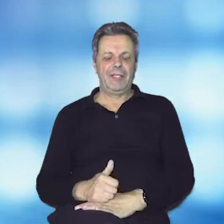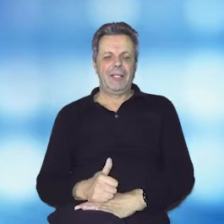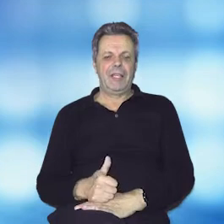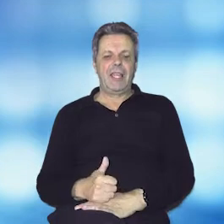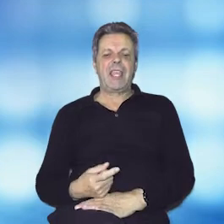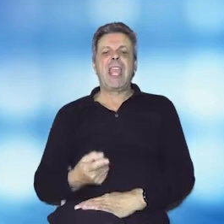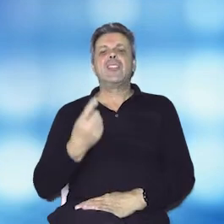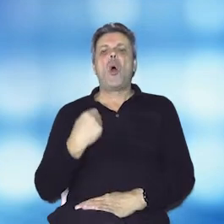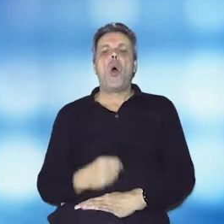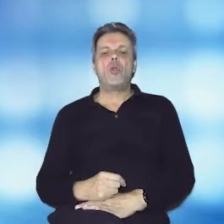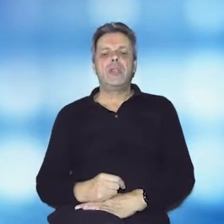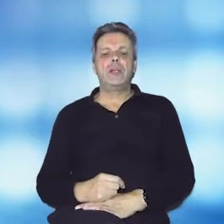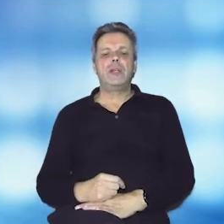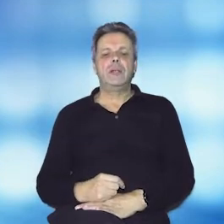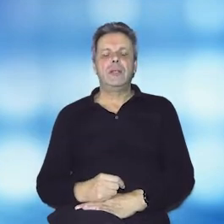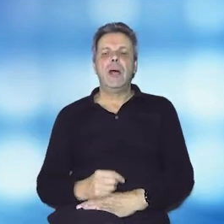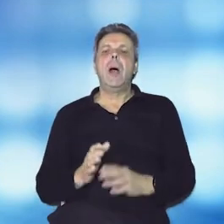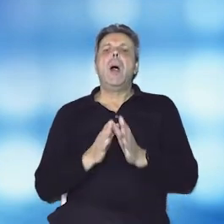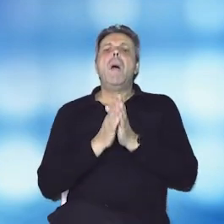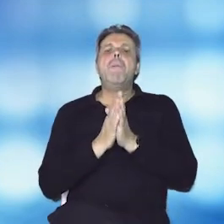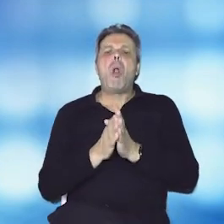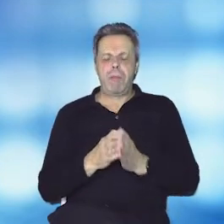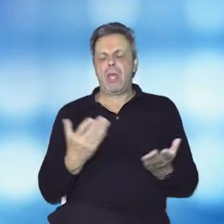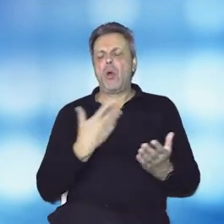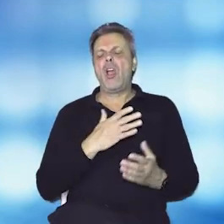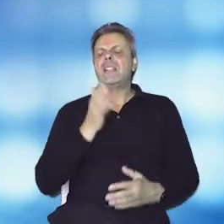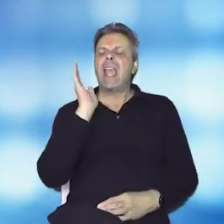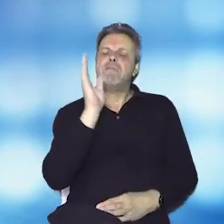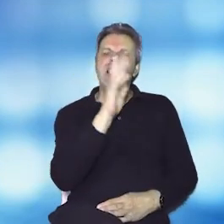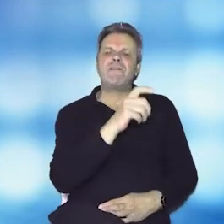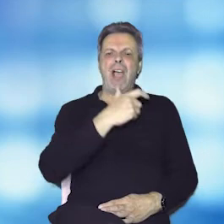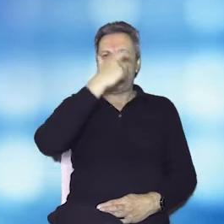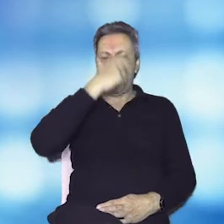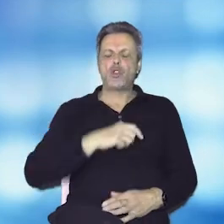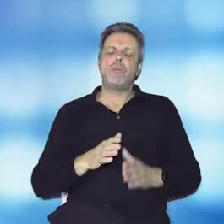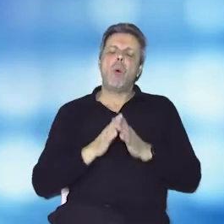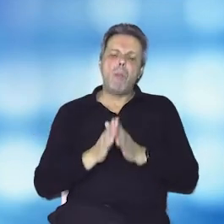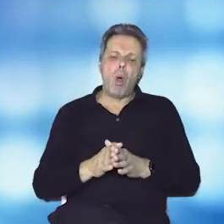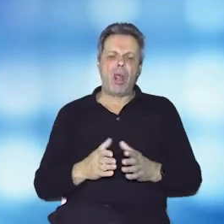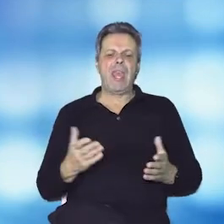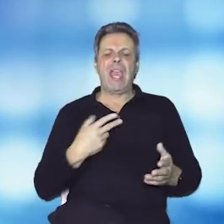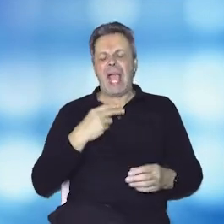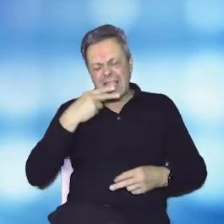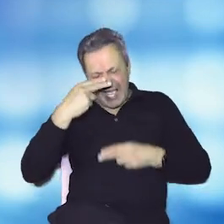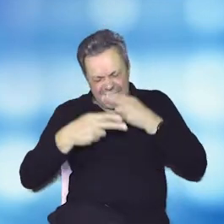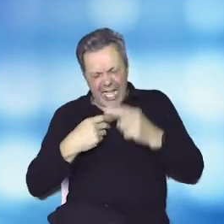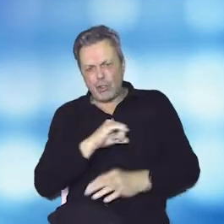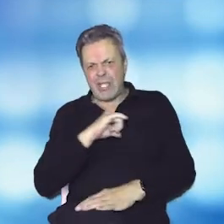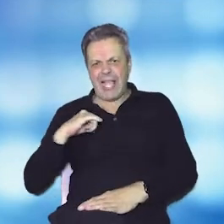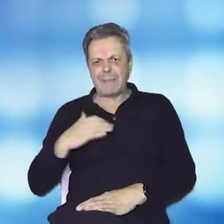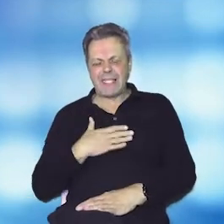od, ajmo reći, molbi koje se svaku osobu moli kada istražuje za